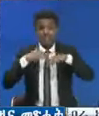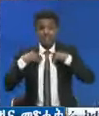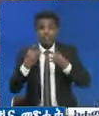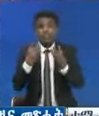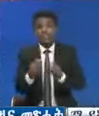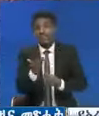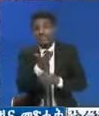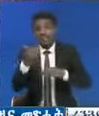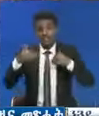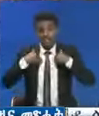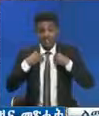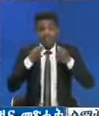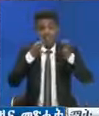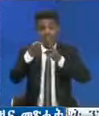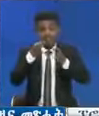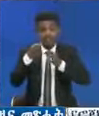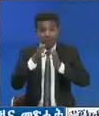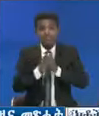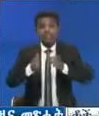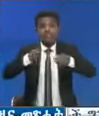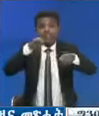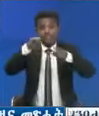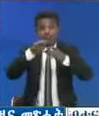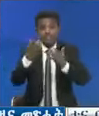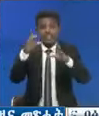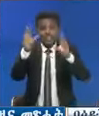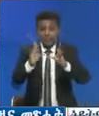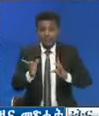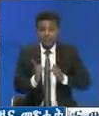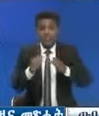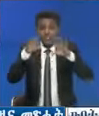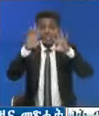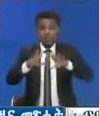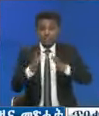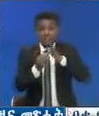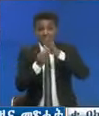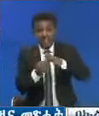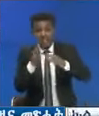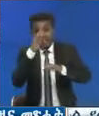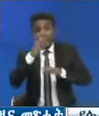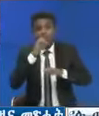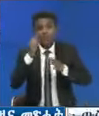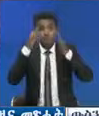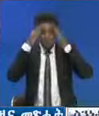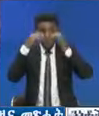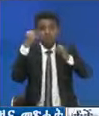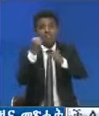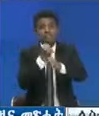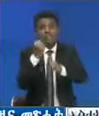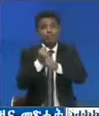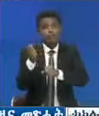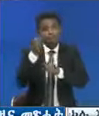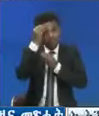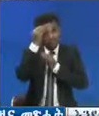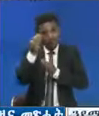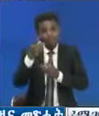አስኪያጁ አሁን ላይ ፕሮጀክቶቹ ከክረምቱ ዝናብ ጋር በተያያዘ ጫና እንዳይደርስባቸው ለማድረግ በትኩረት እየተሰራ እንዳለም አስታውቀዋል።